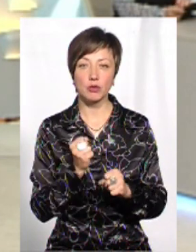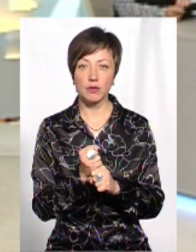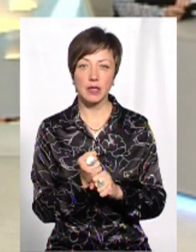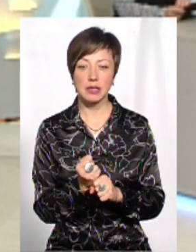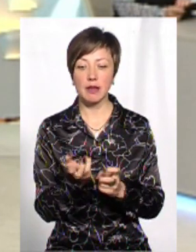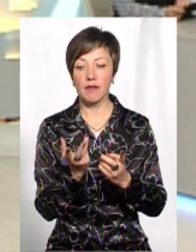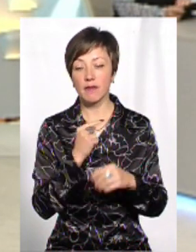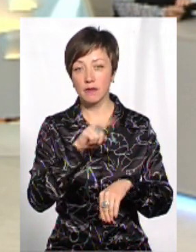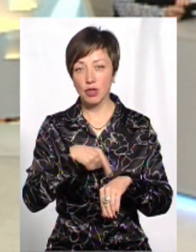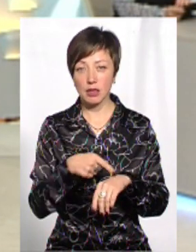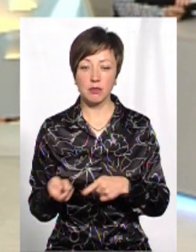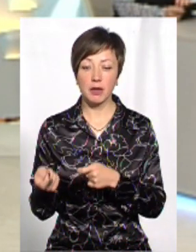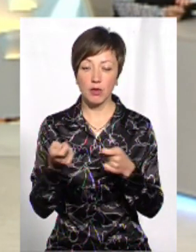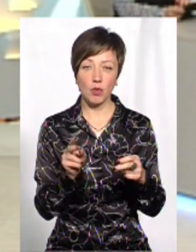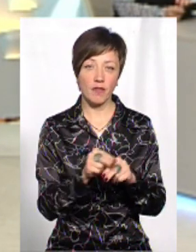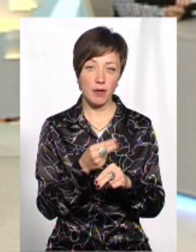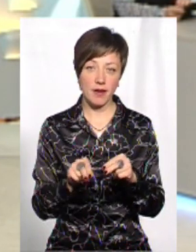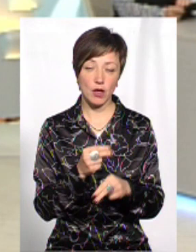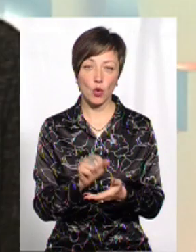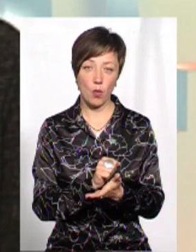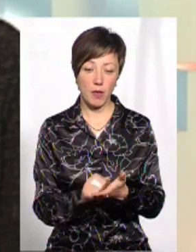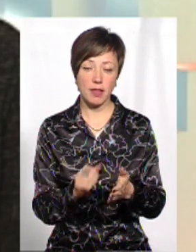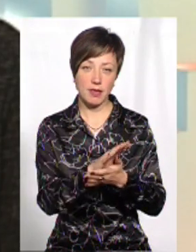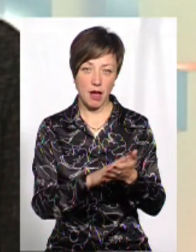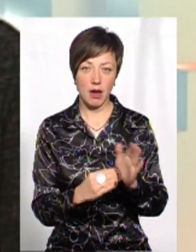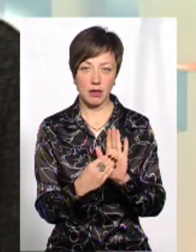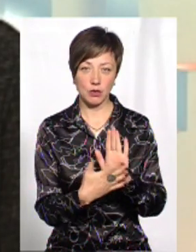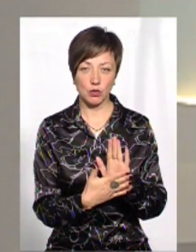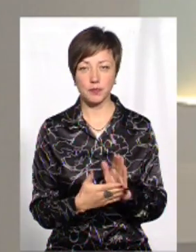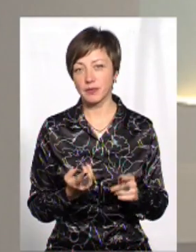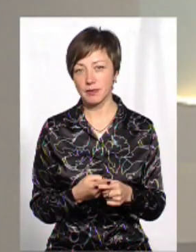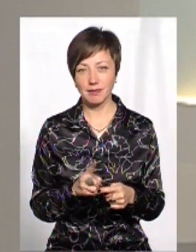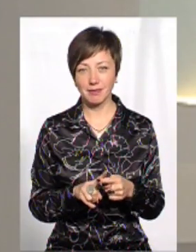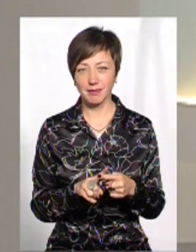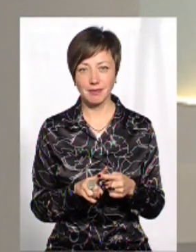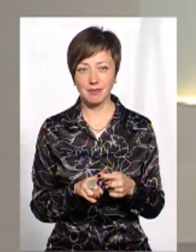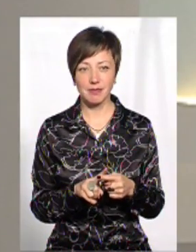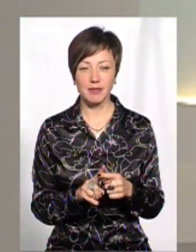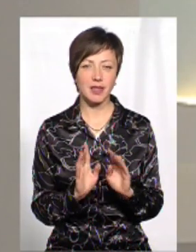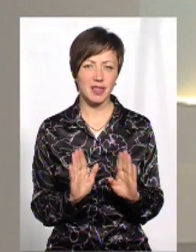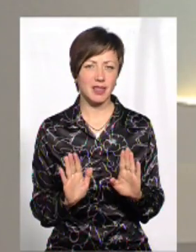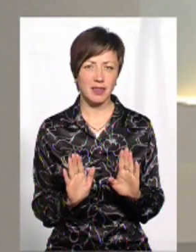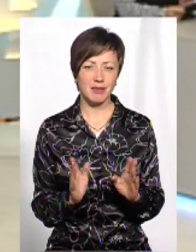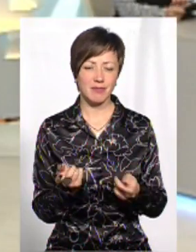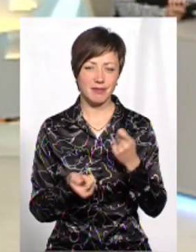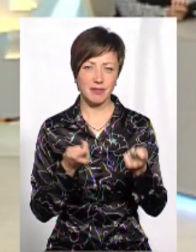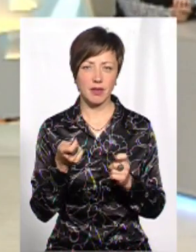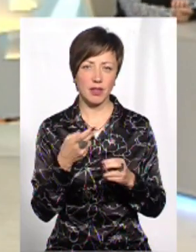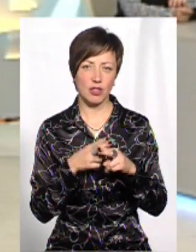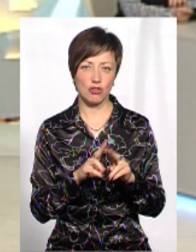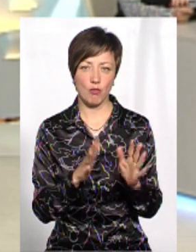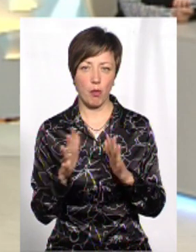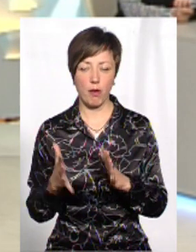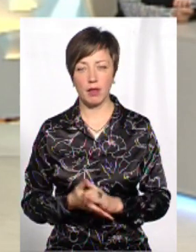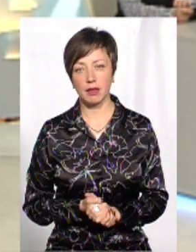за деякий час приносять нам виправлені документи, і ми їх далі реєструємо. Тобто це суто технічні такі моменти? Так,